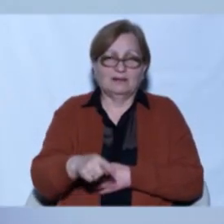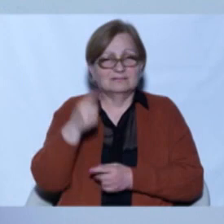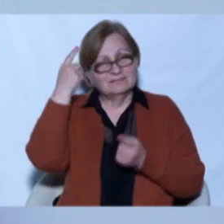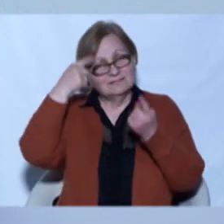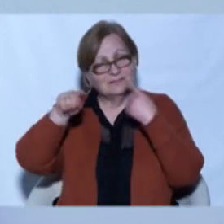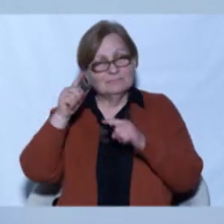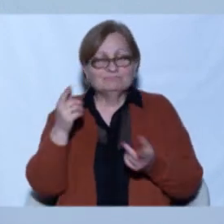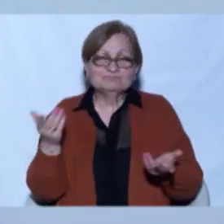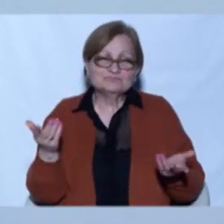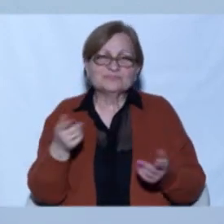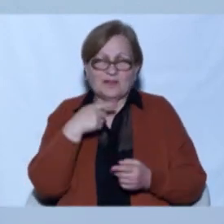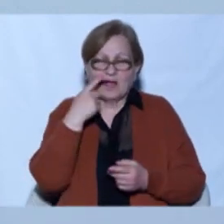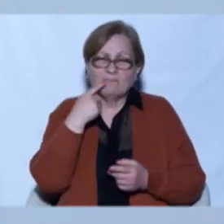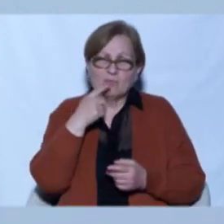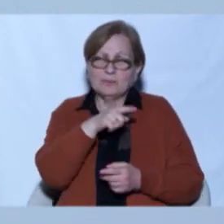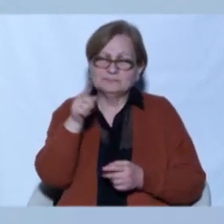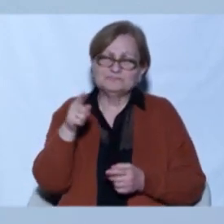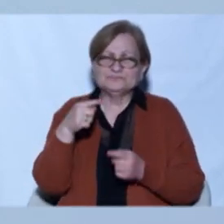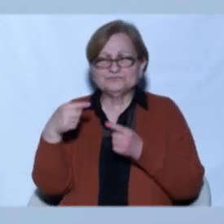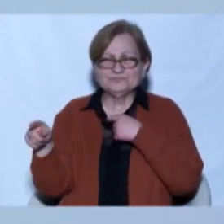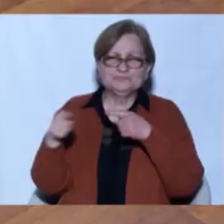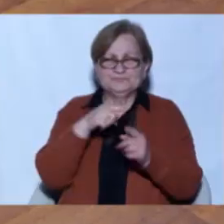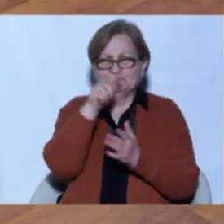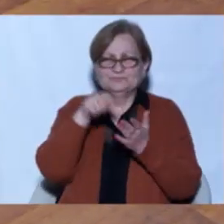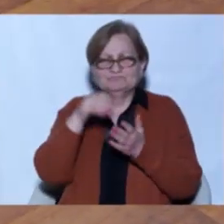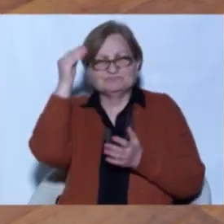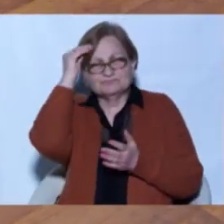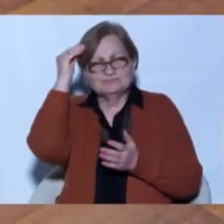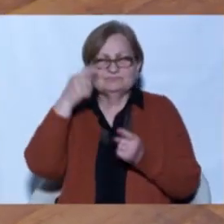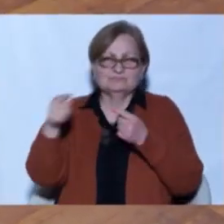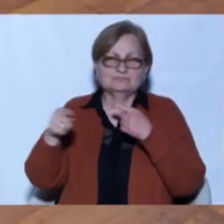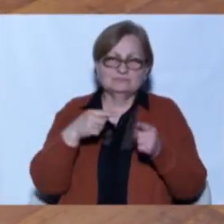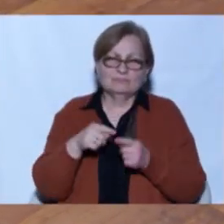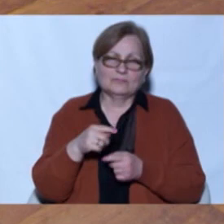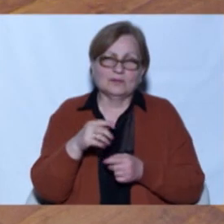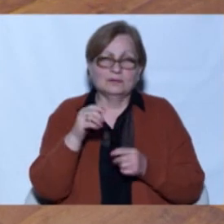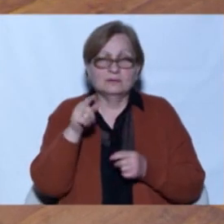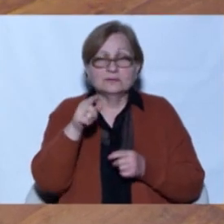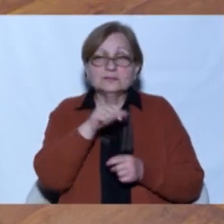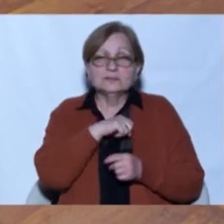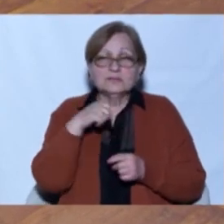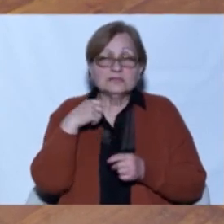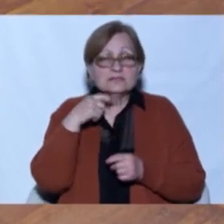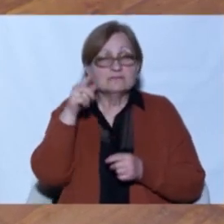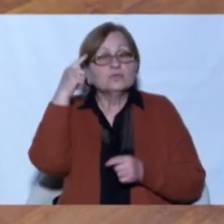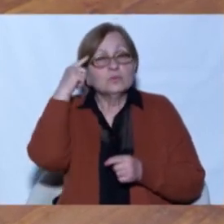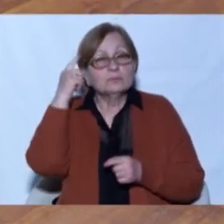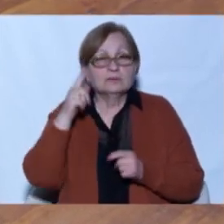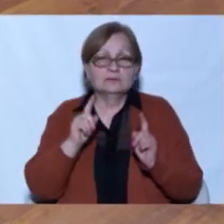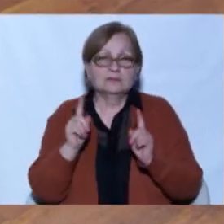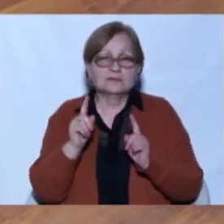ლიტერატურული კრიტიკოსები ამგვარადაც მიმოიხილავენ ამ ლექსს და ფიქრობ, რომ ყურადსაღებია, უნდა გაითვალისწინო